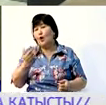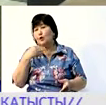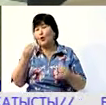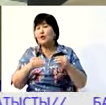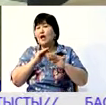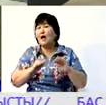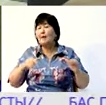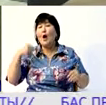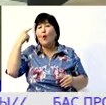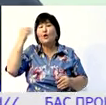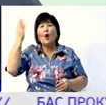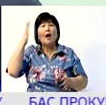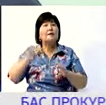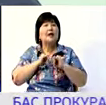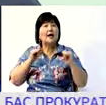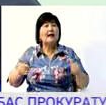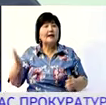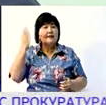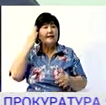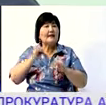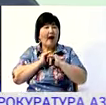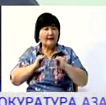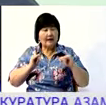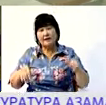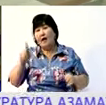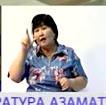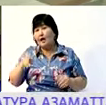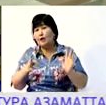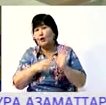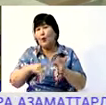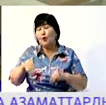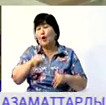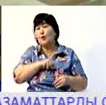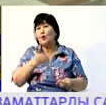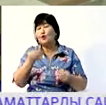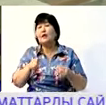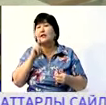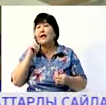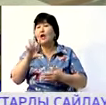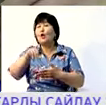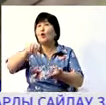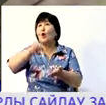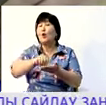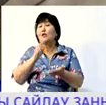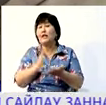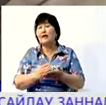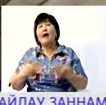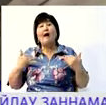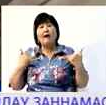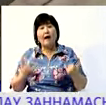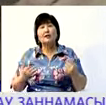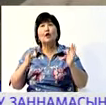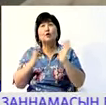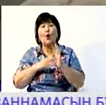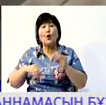ойын балалардың ойлау қабілетін дамытып, зейінін арттырады. Кандидат тоғыз құмалақты өз ойнап жастарға үлгі көрсетті. Қазір